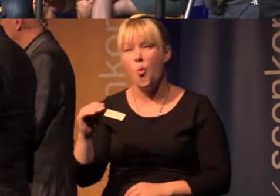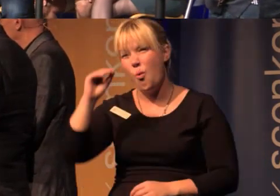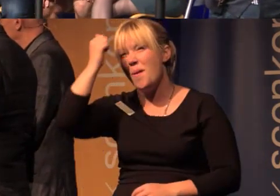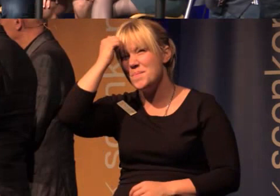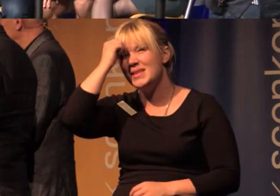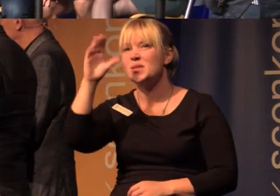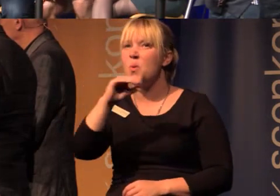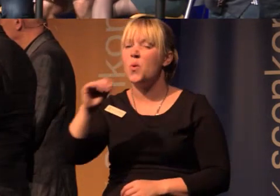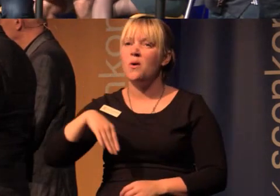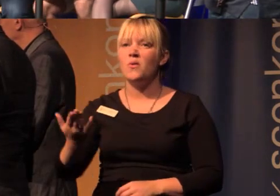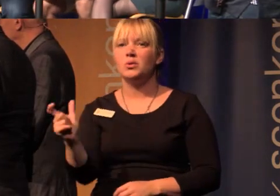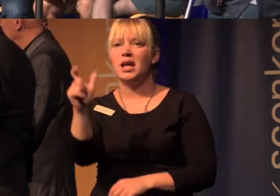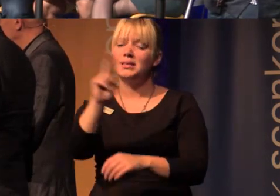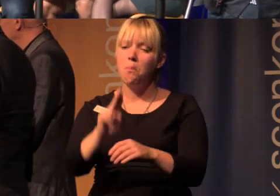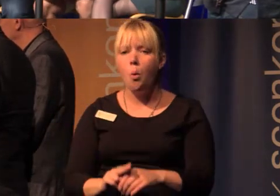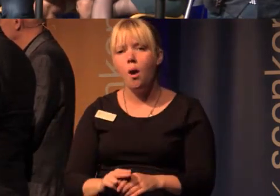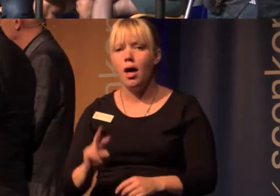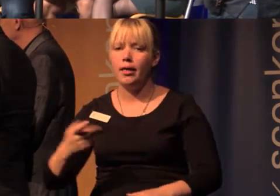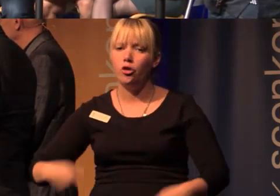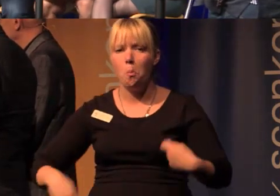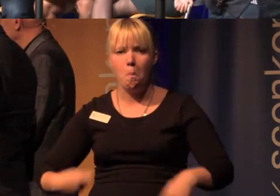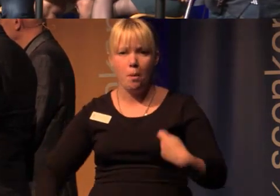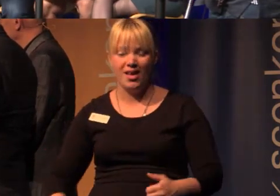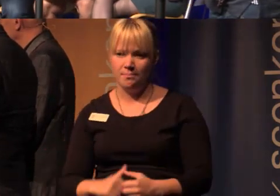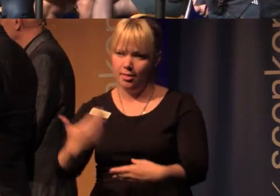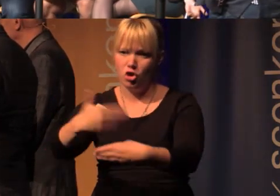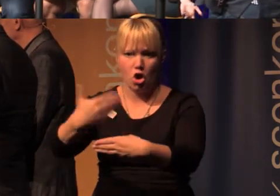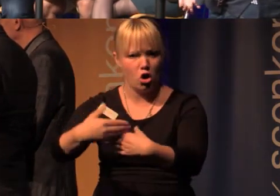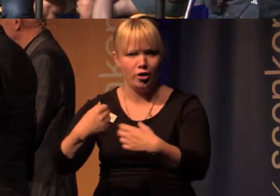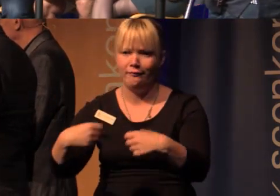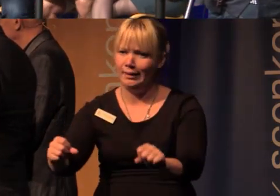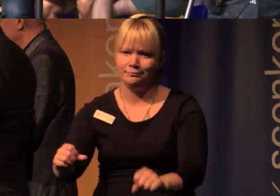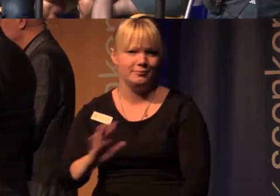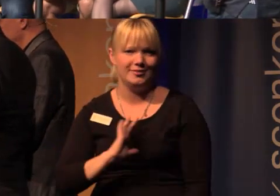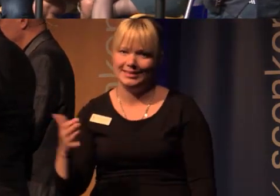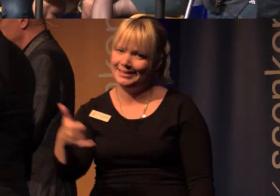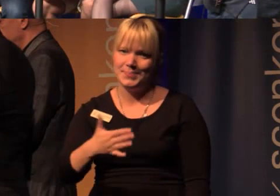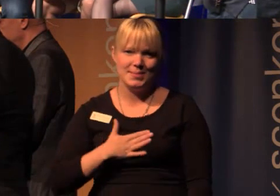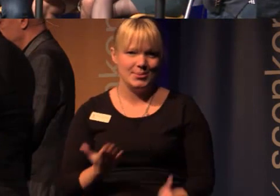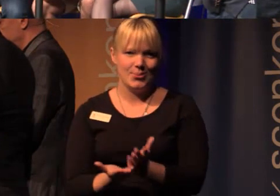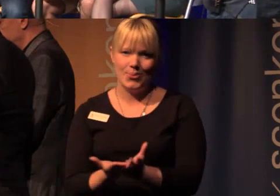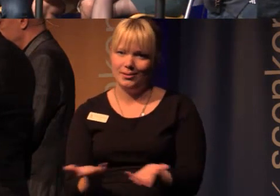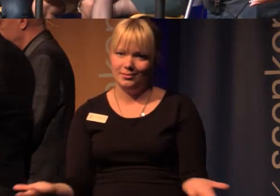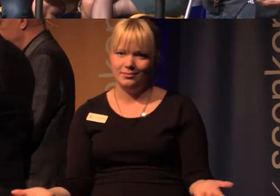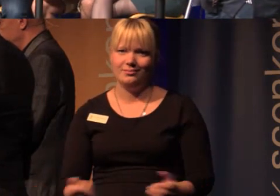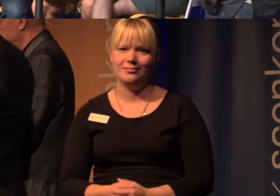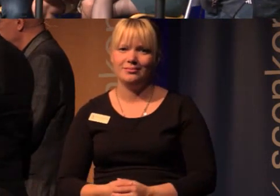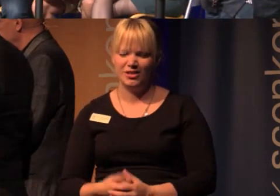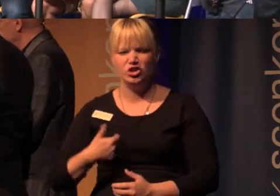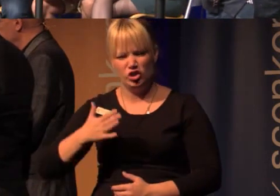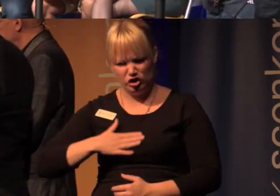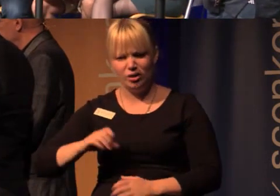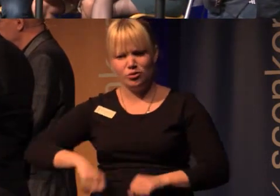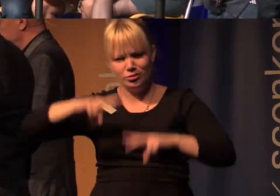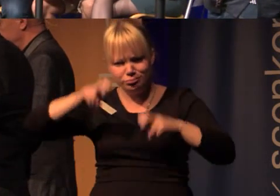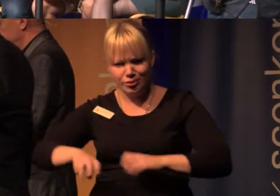och vi kunde få spela lite trummor och så. Men någon vidare teaterverksamhet exempelvis fanns inte. Jag tror att där är det viktigt att snarare titta på